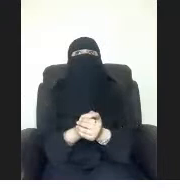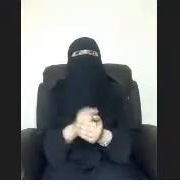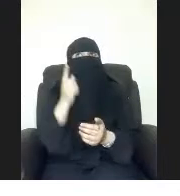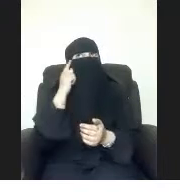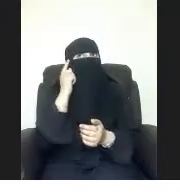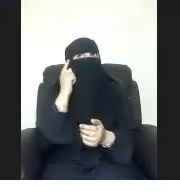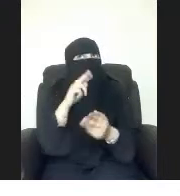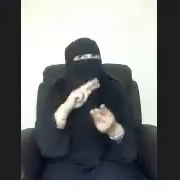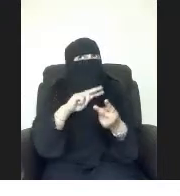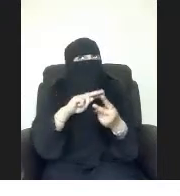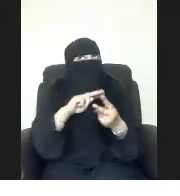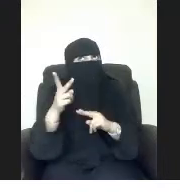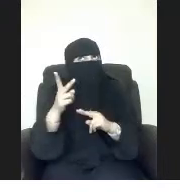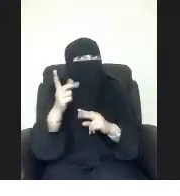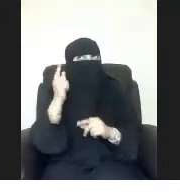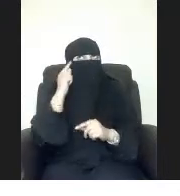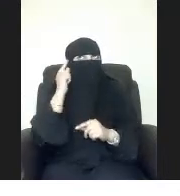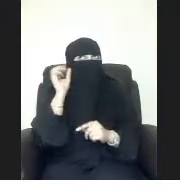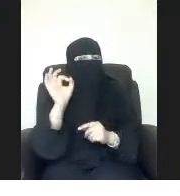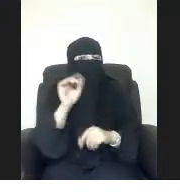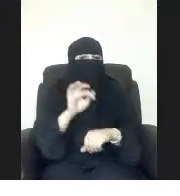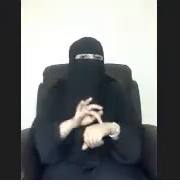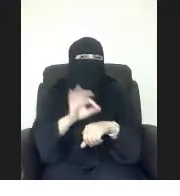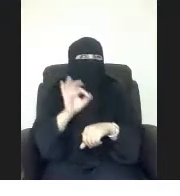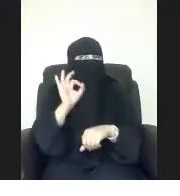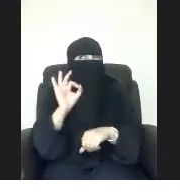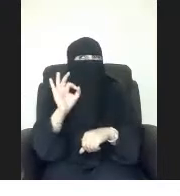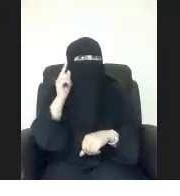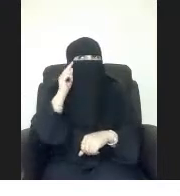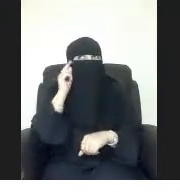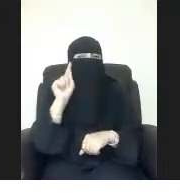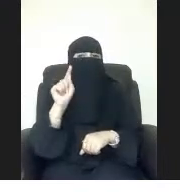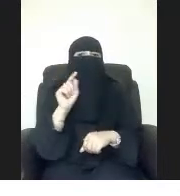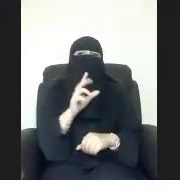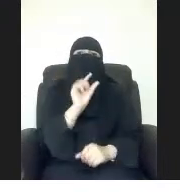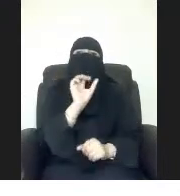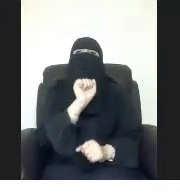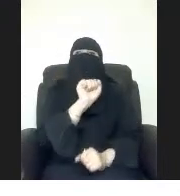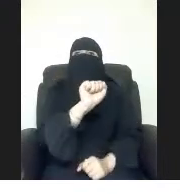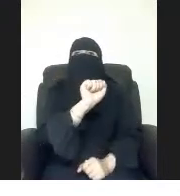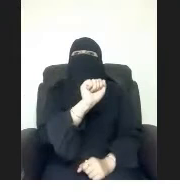بعيداً عن المعلم ويكون الطالب هو محور العملية التعليمية.